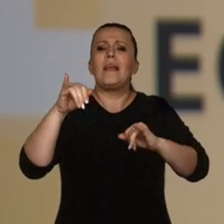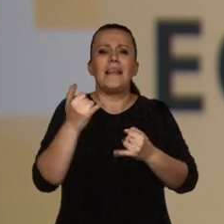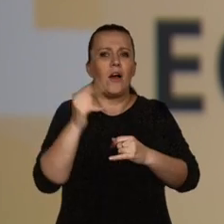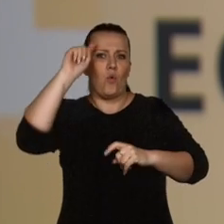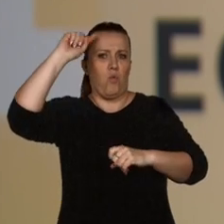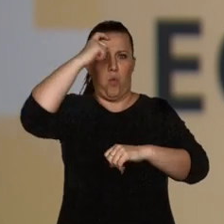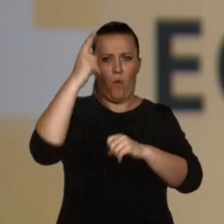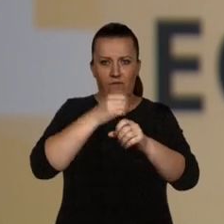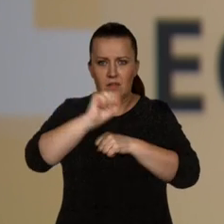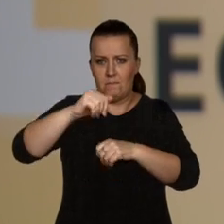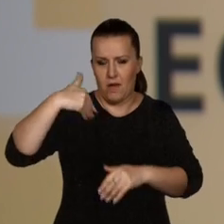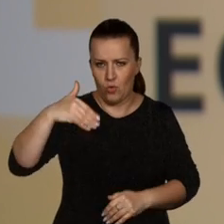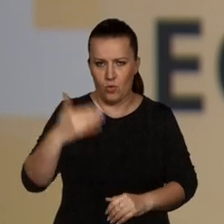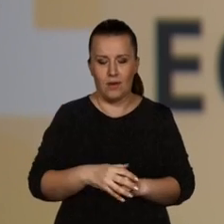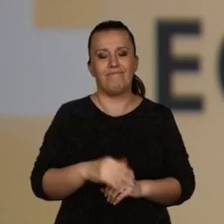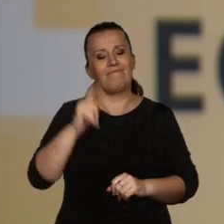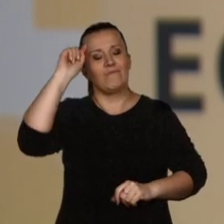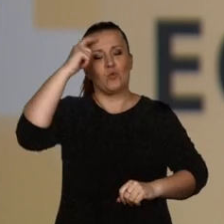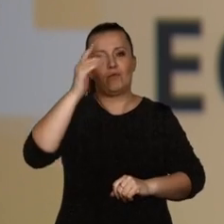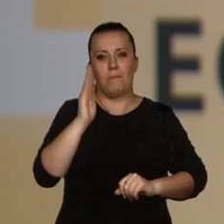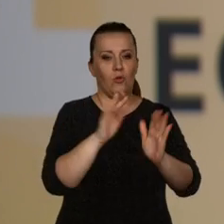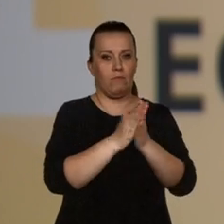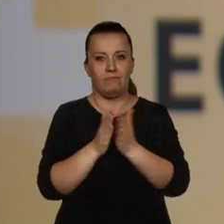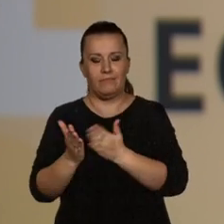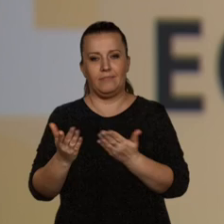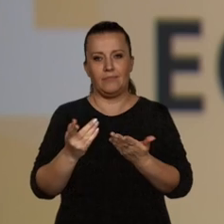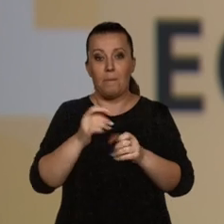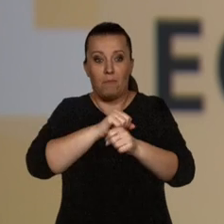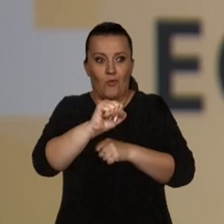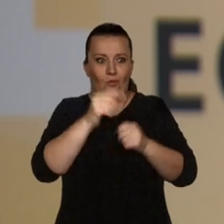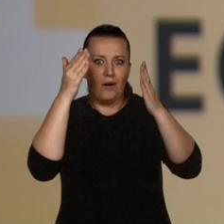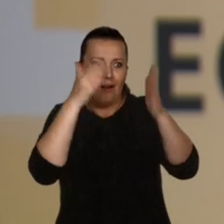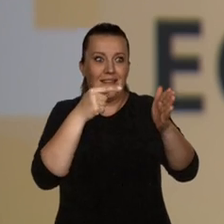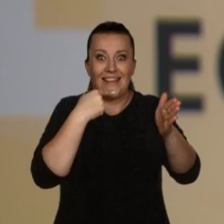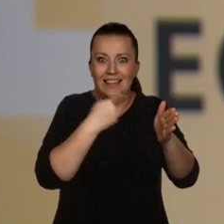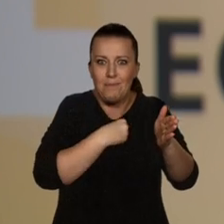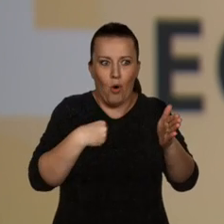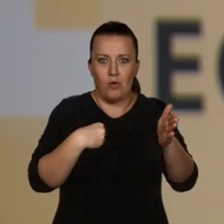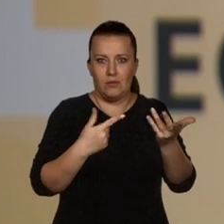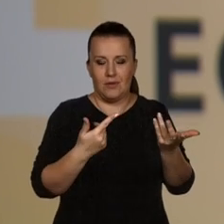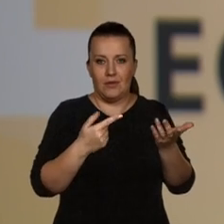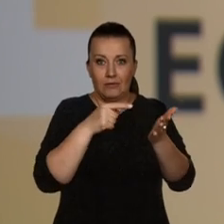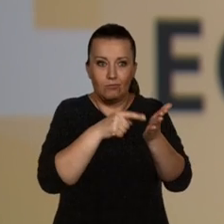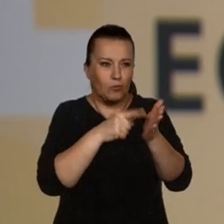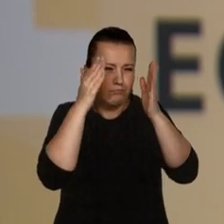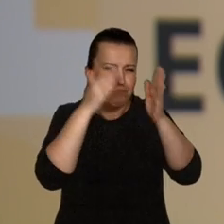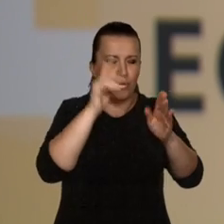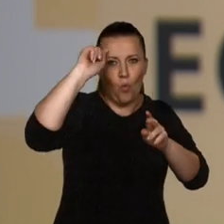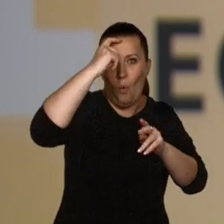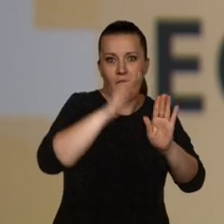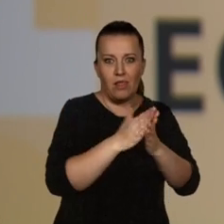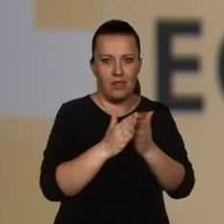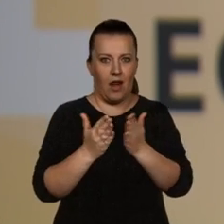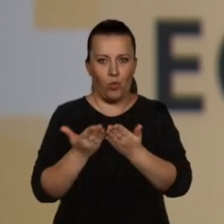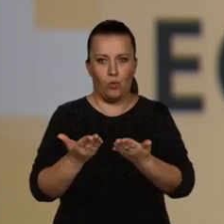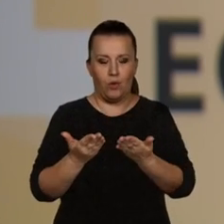maturalnych? Zdecydowanie będą to dzieła literackie. Matura jest z języka polskiego, gdzie zajmujemy się głównie